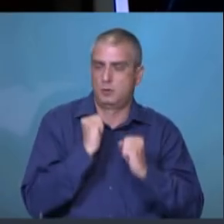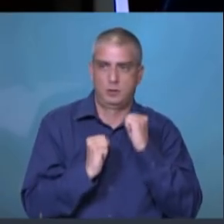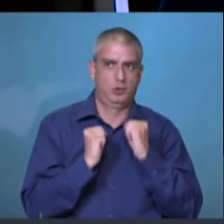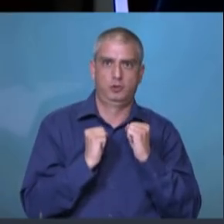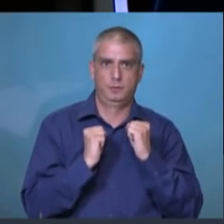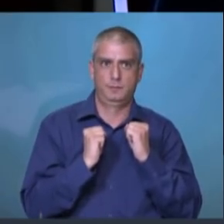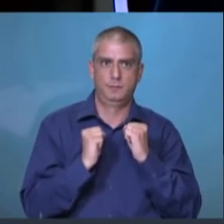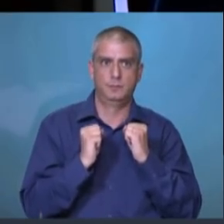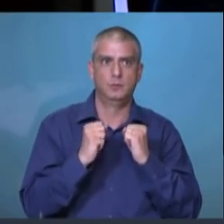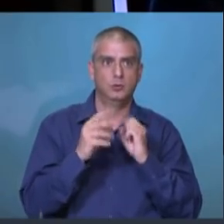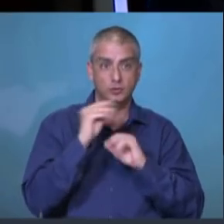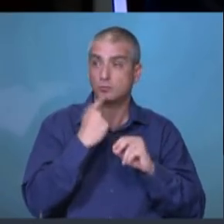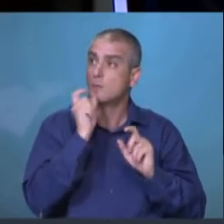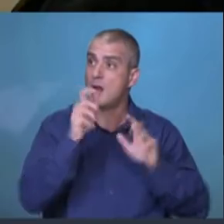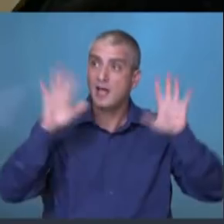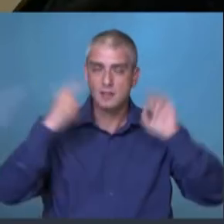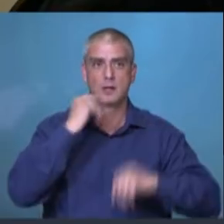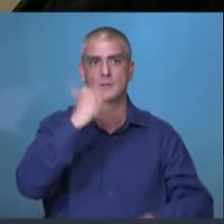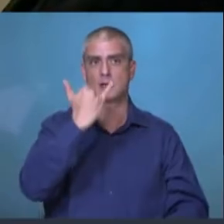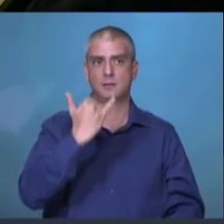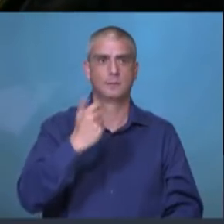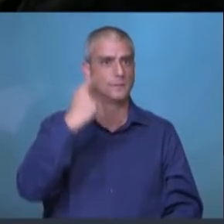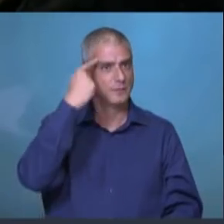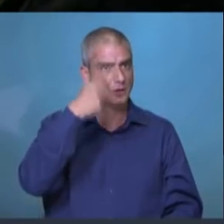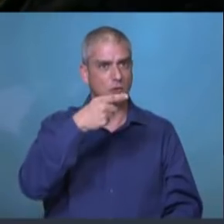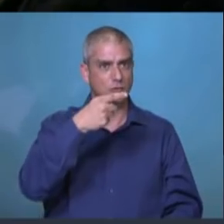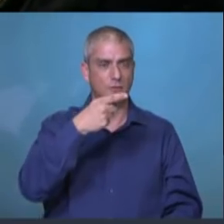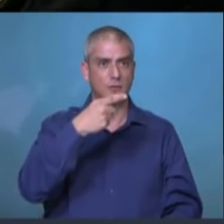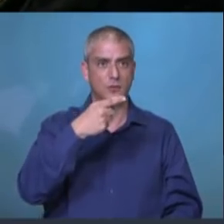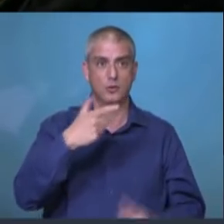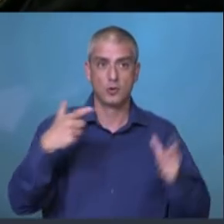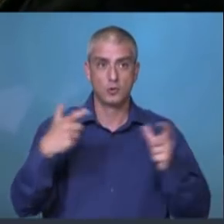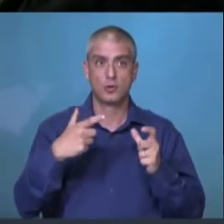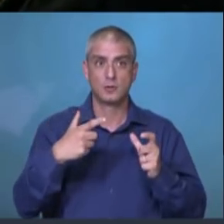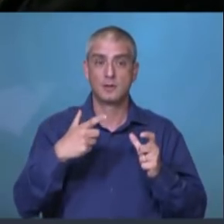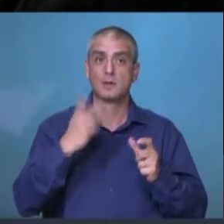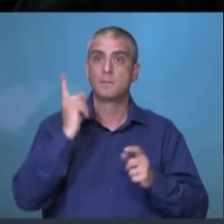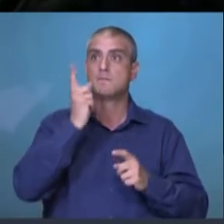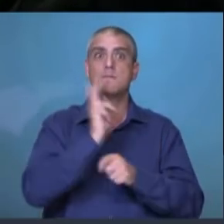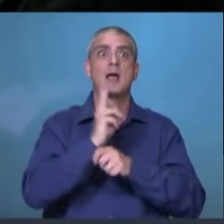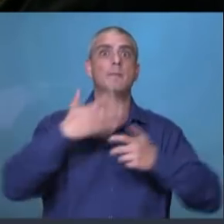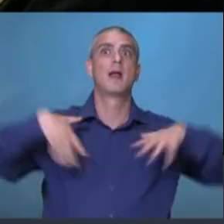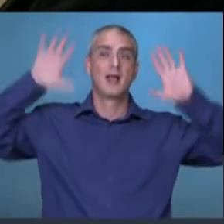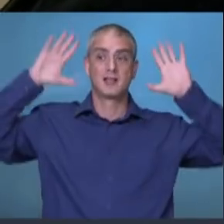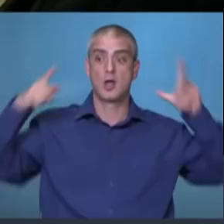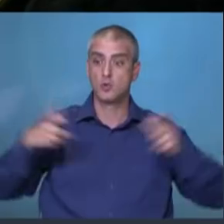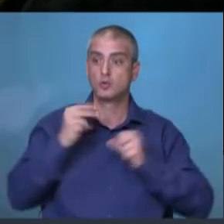ביותר. השתמשו במונח כניעה? כן. תחשוב על זה שגדוד מאיים בכניעה, גדוד